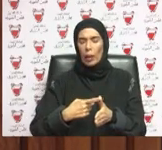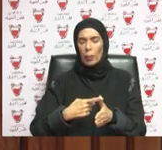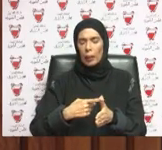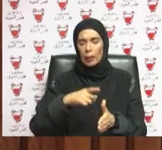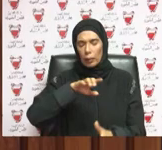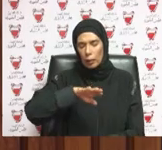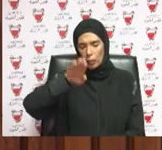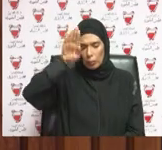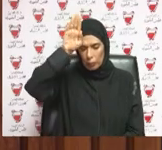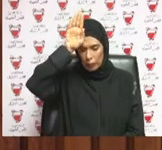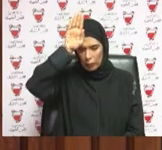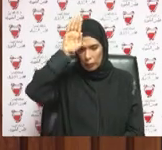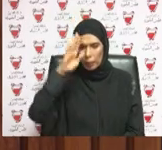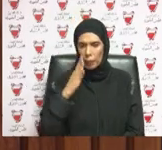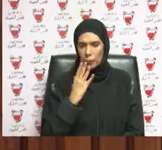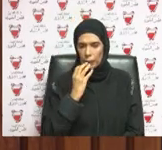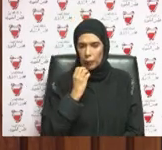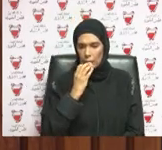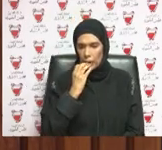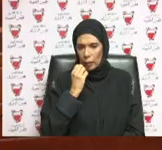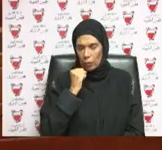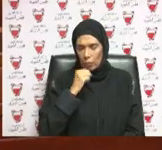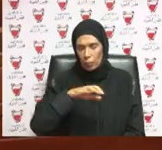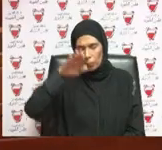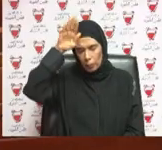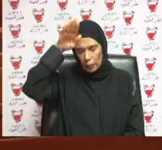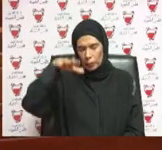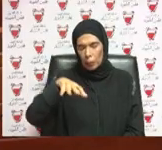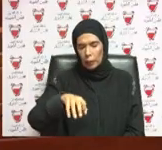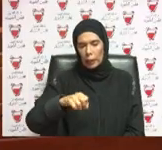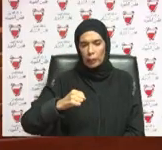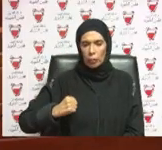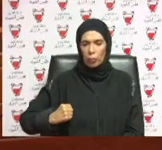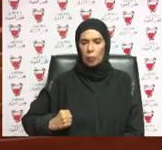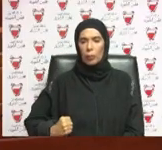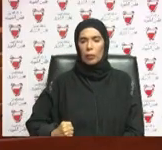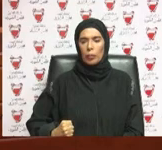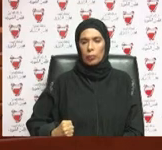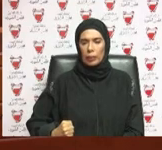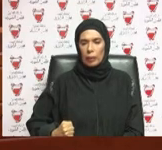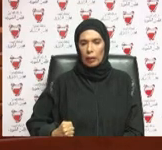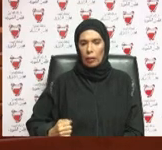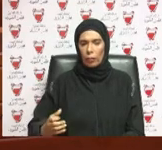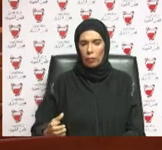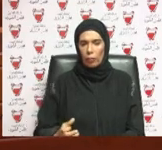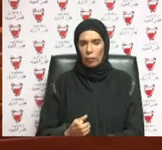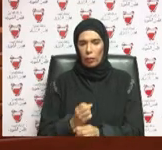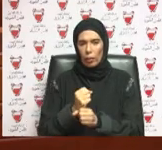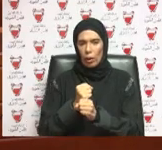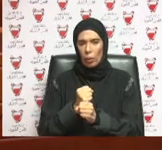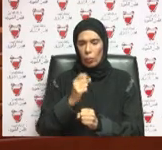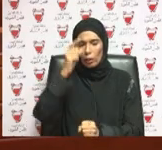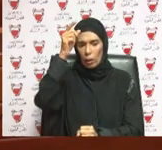الجلالة الملك حمد بن عيسى آل خليفة عاهل البلاد المفدى حفظه الله